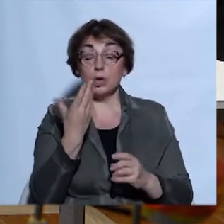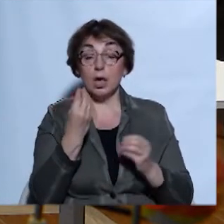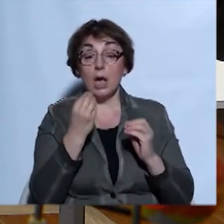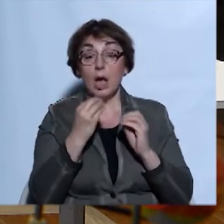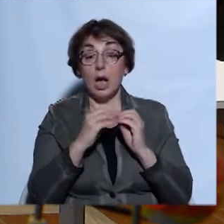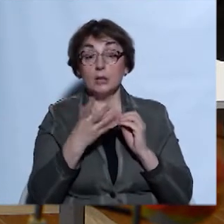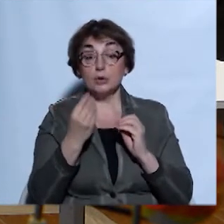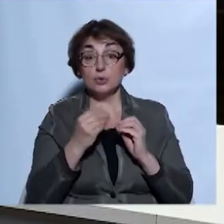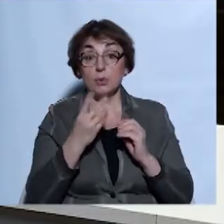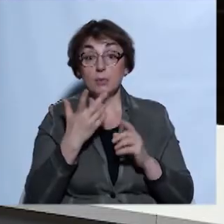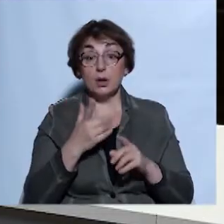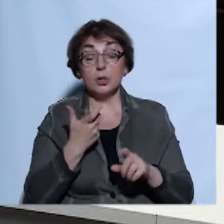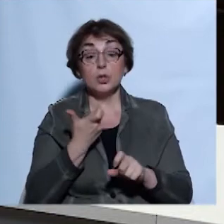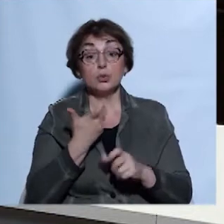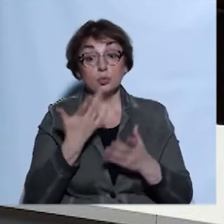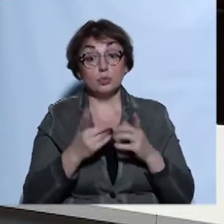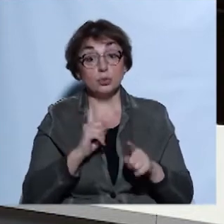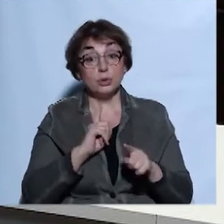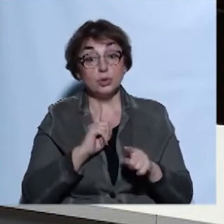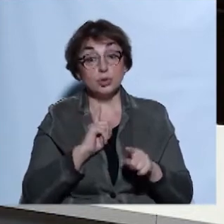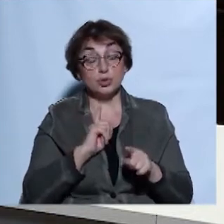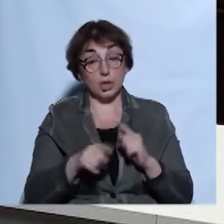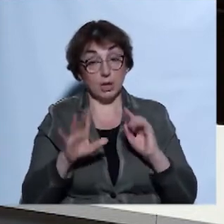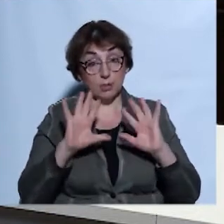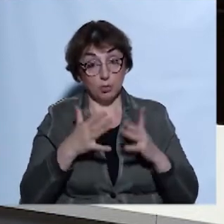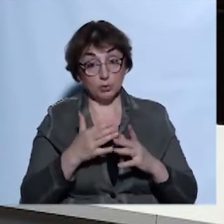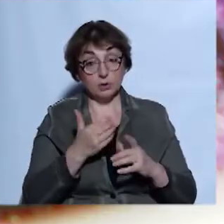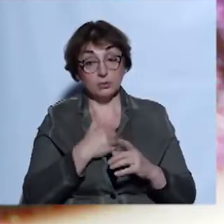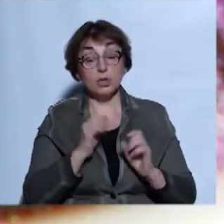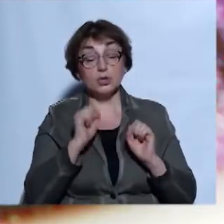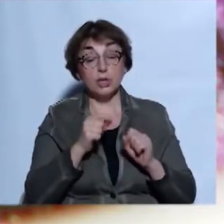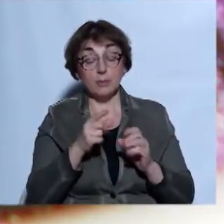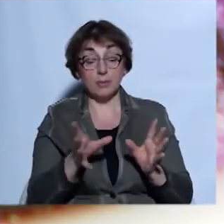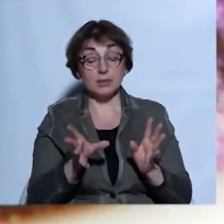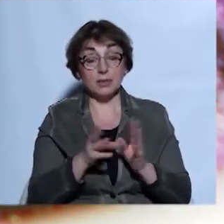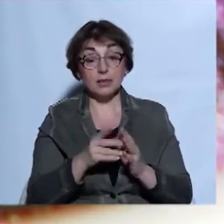მხოლოდ 1-2 წვეთი წყალი საკმარისია. Მაშასე დავაწვეთოთ გლიცერინი.